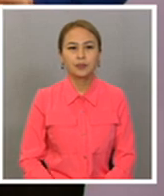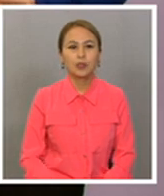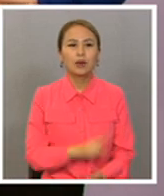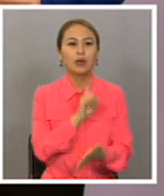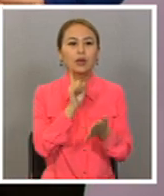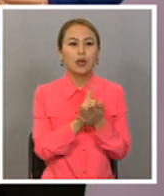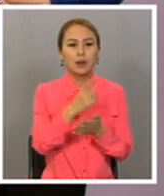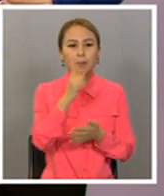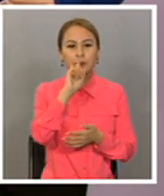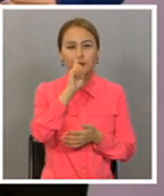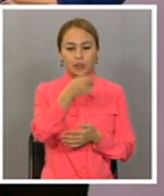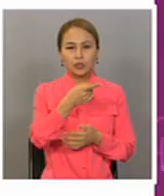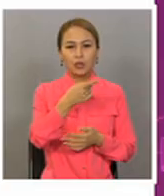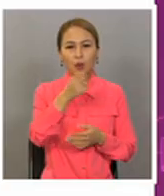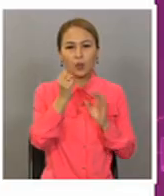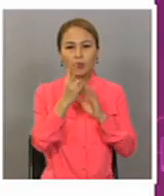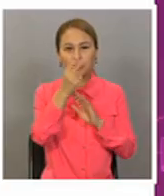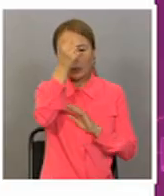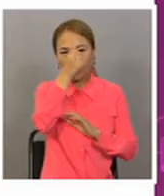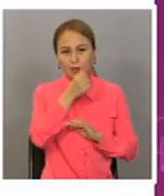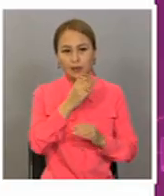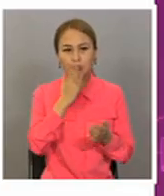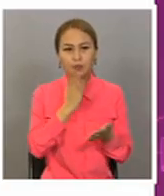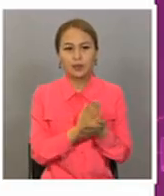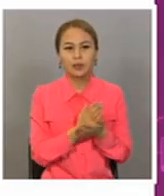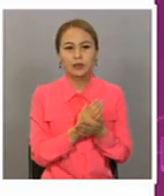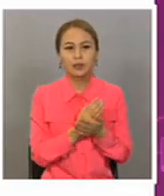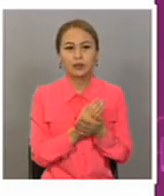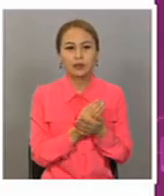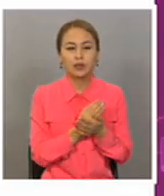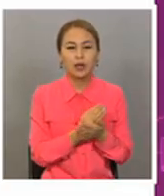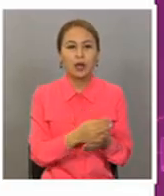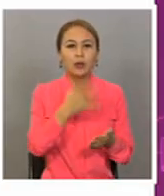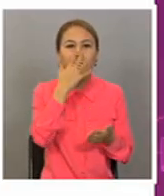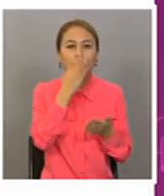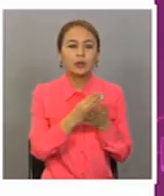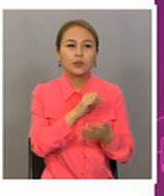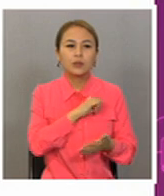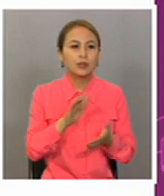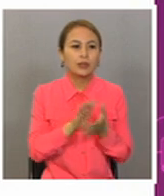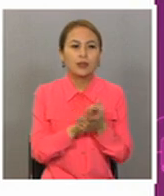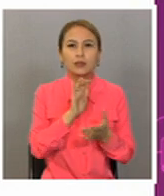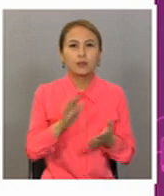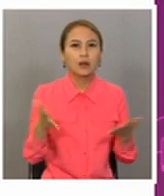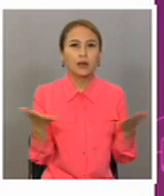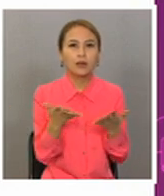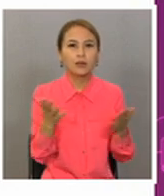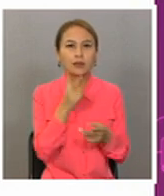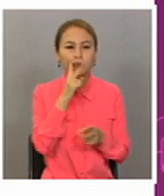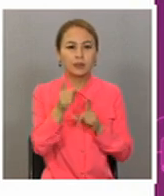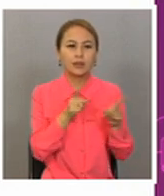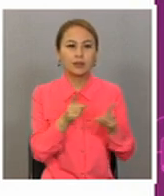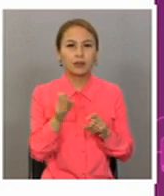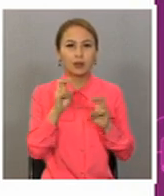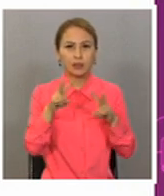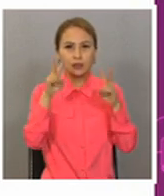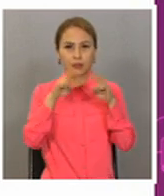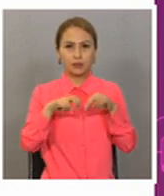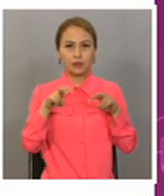бір жылда 12 ай бар. Балалар, біз өзімізге таныс емес қандай да бір затты қалай